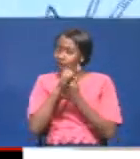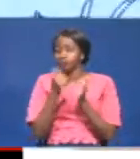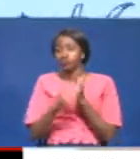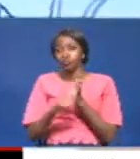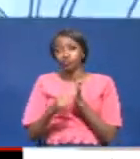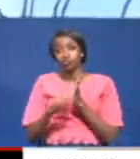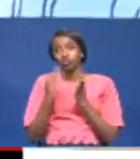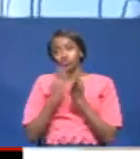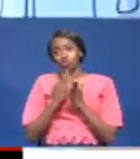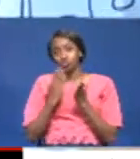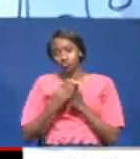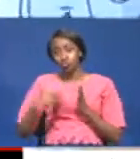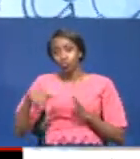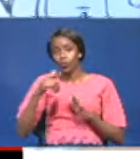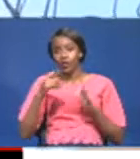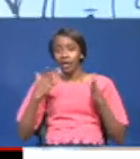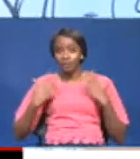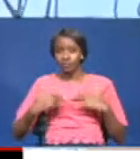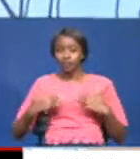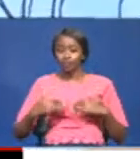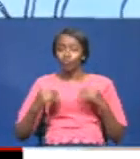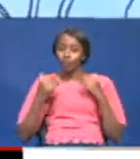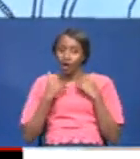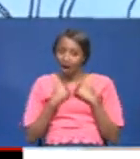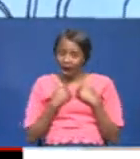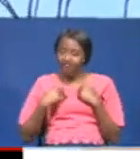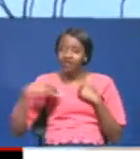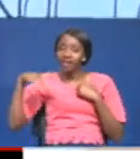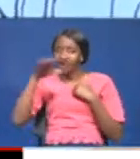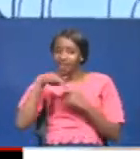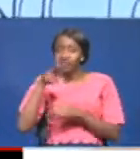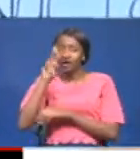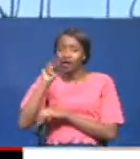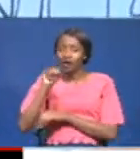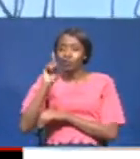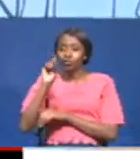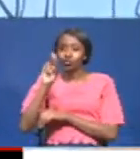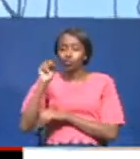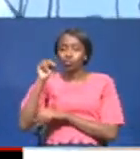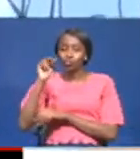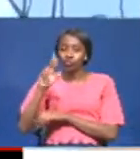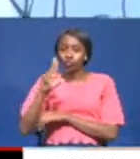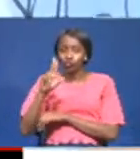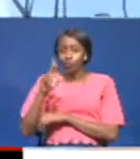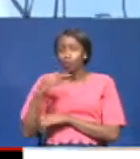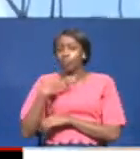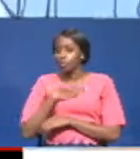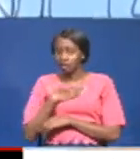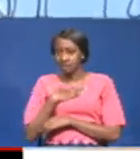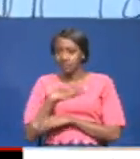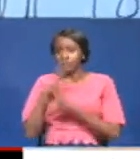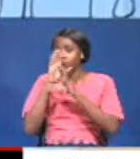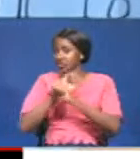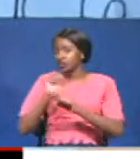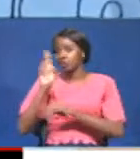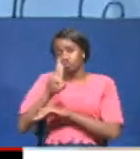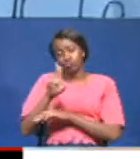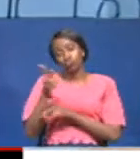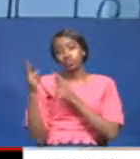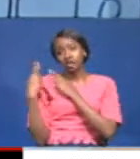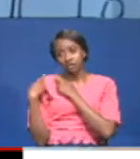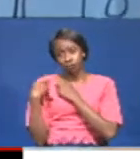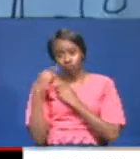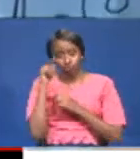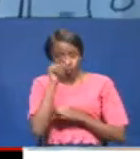za wakazi ama waathiriwa wa Dongo Kundu zimfikie rais. Abebe ili jukumu kuwa yeye